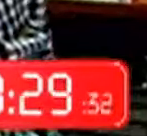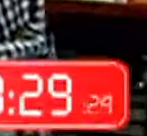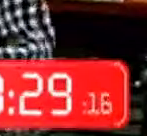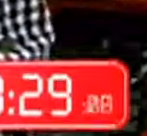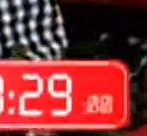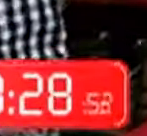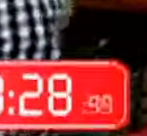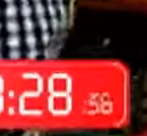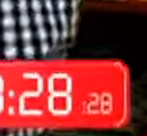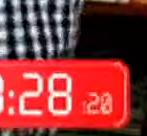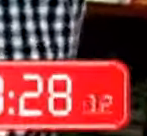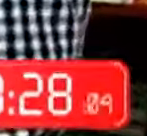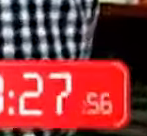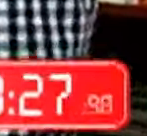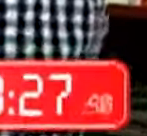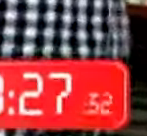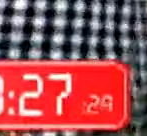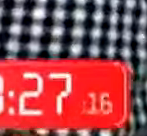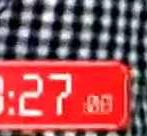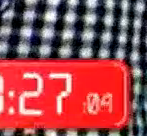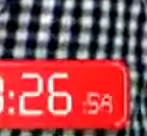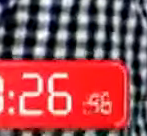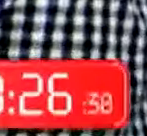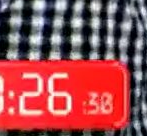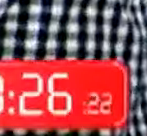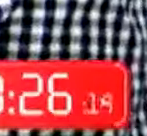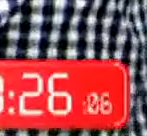book like this, medyo nagmahala na